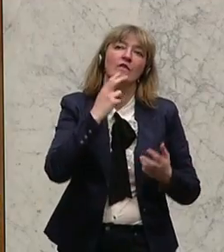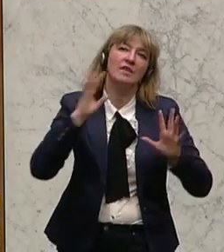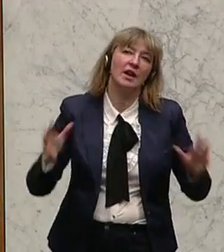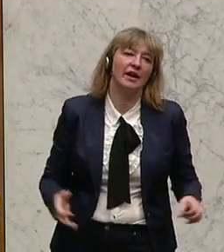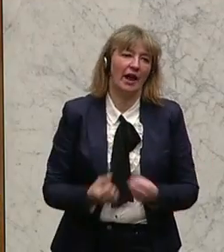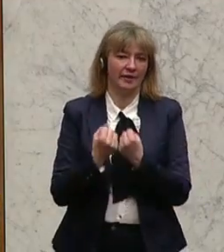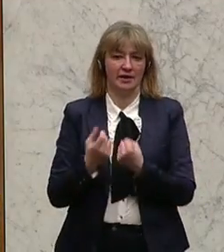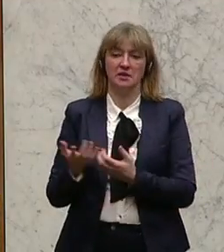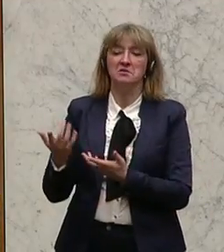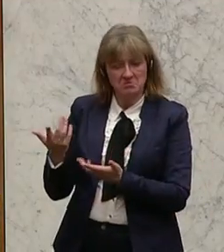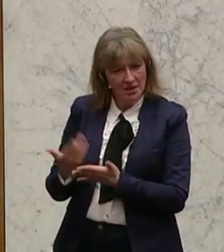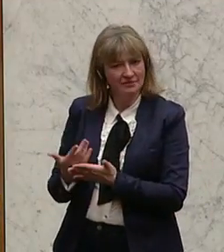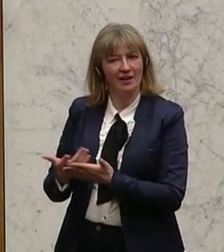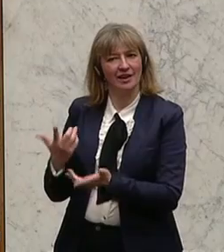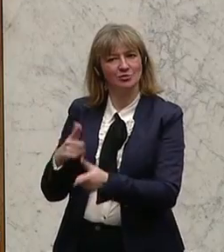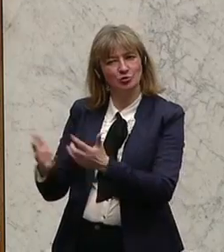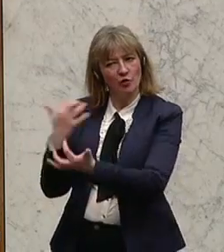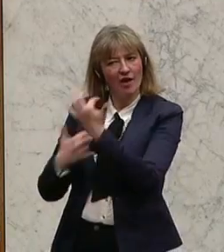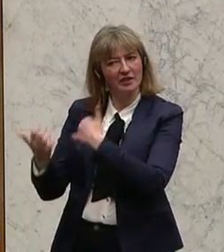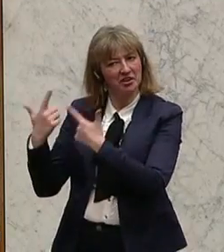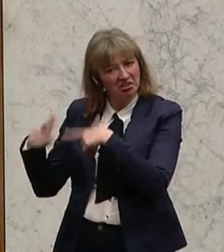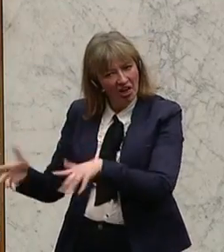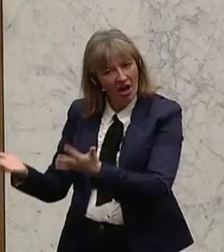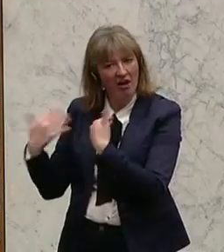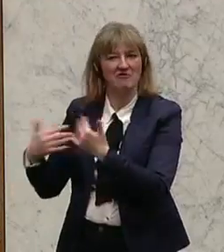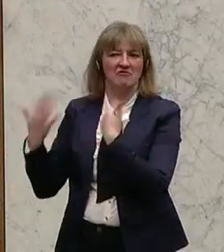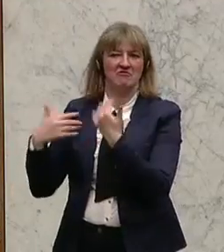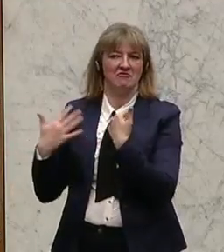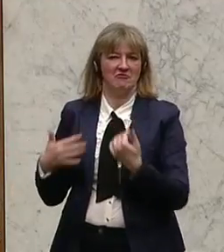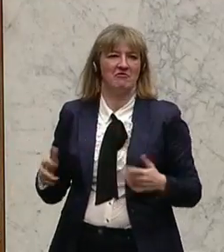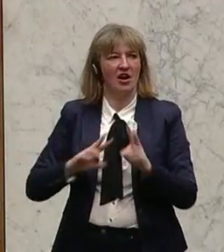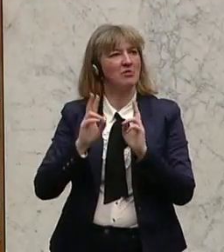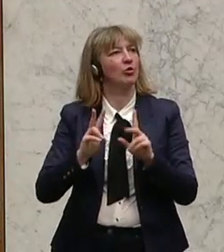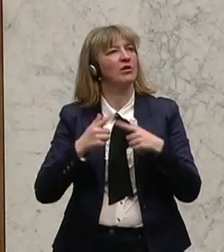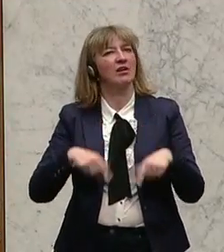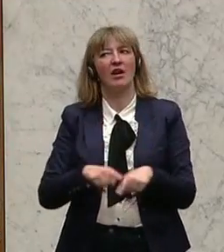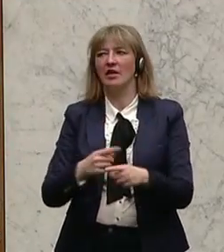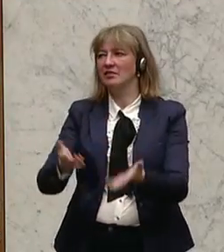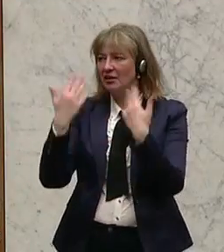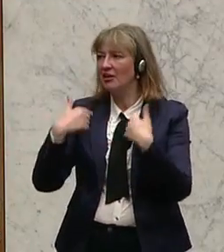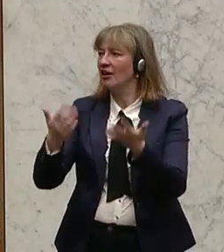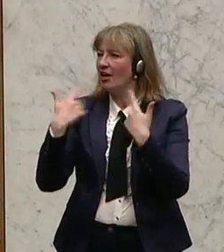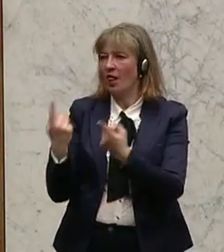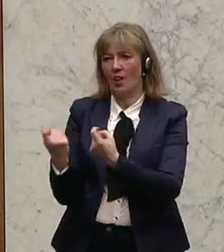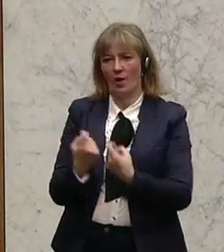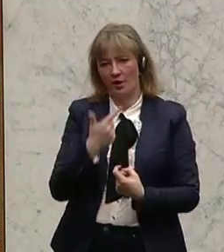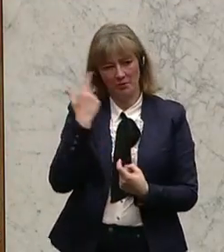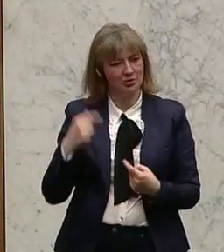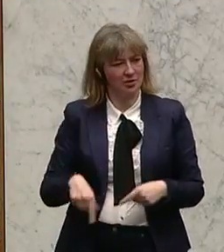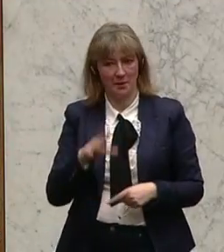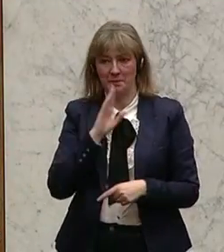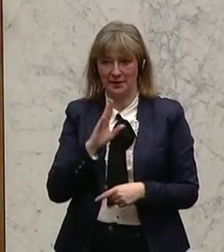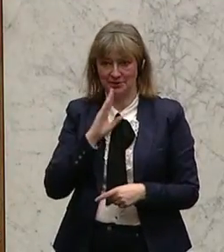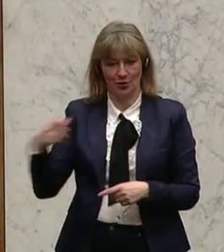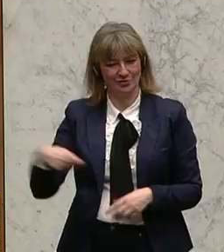man Zuwanderer ins Land lässt, indem man ganz bewusst aus allen möglichen Ländern Menschen anlockt, die dann hier unsere